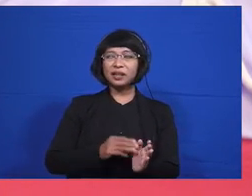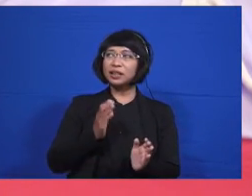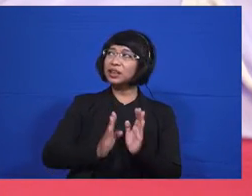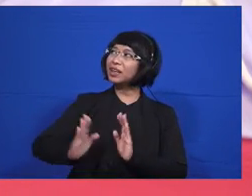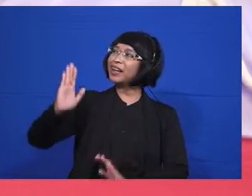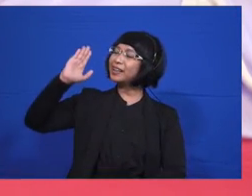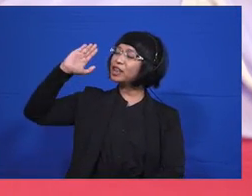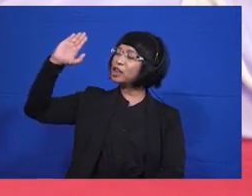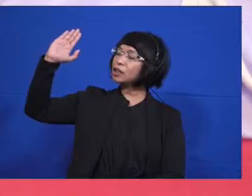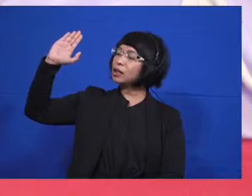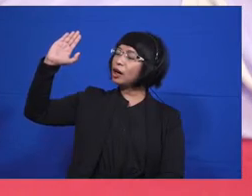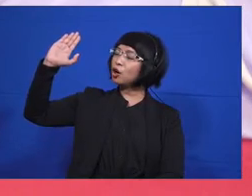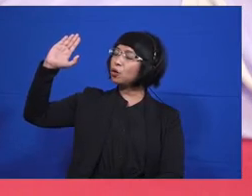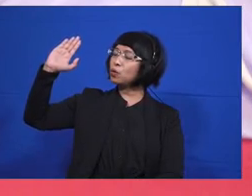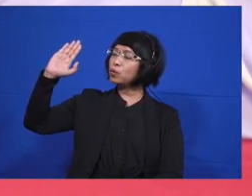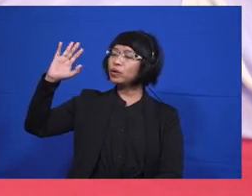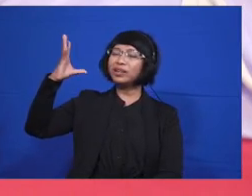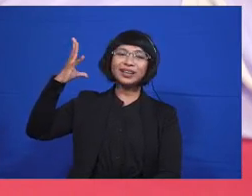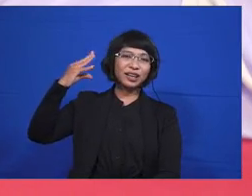Engkau.